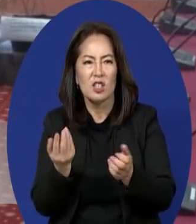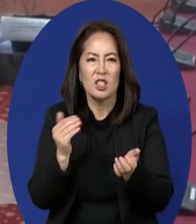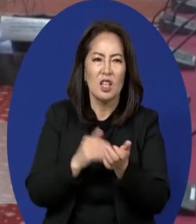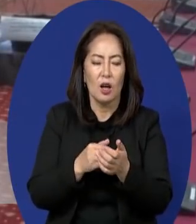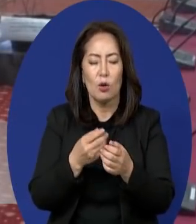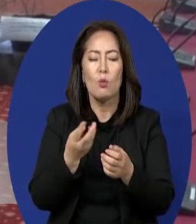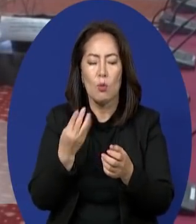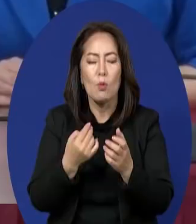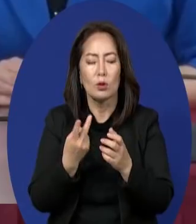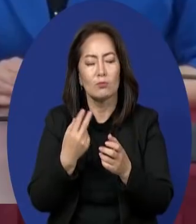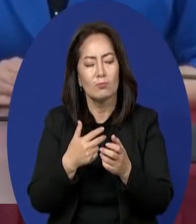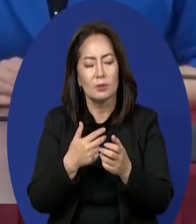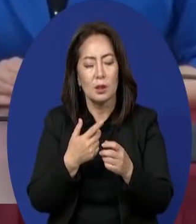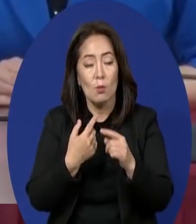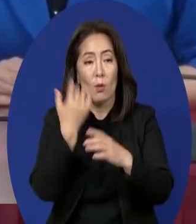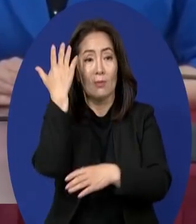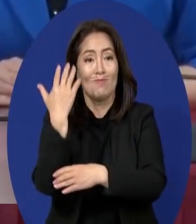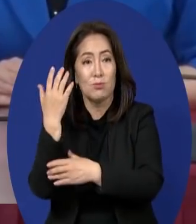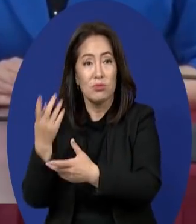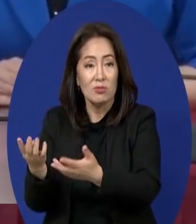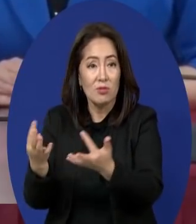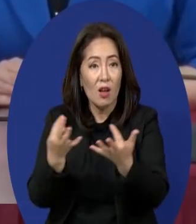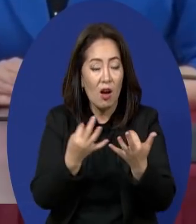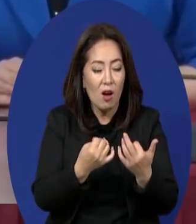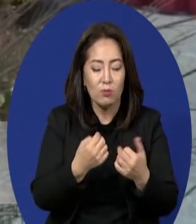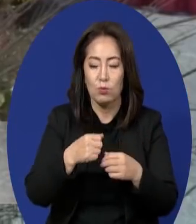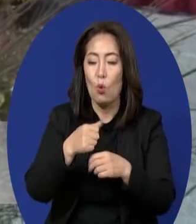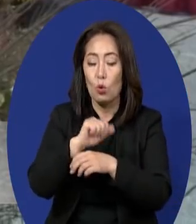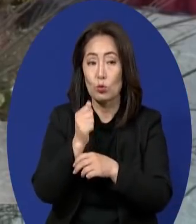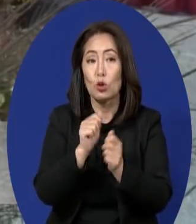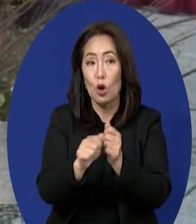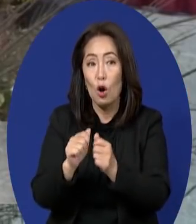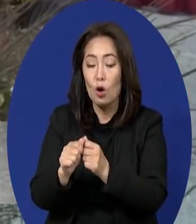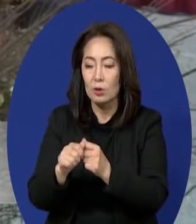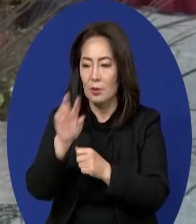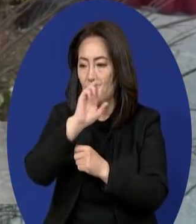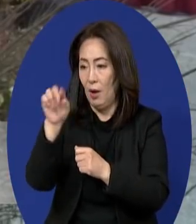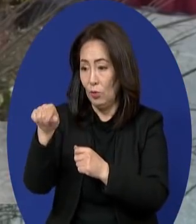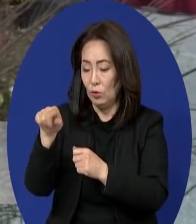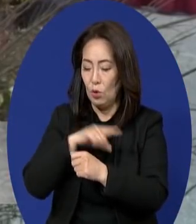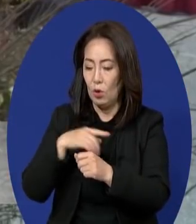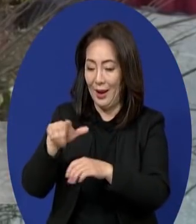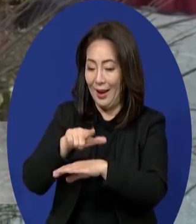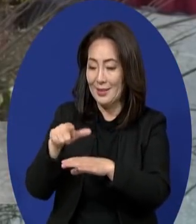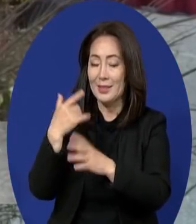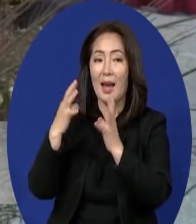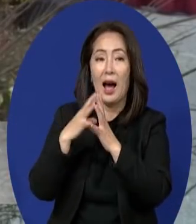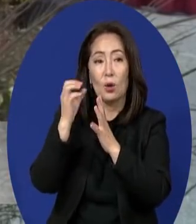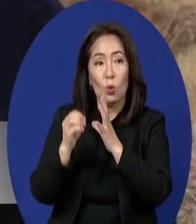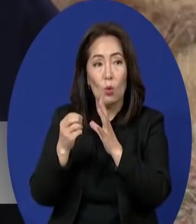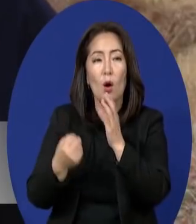зам талбайд мод тарьж, тарьсан модныхоо тоогоор урамшуулал авах бол байгууллагууд талбайнхаа 10% мод тарих үүрэг хүлээж